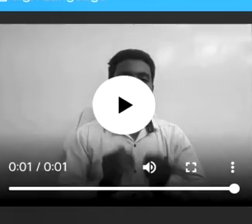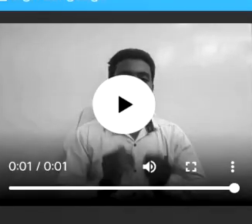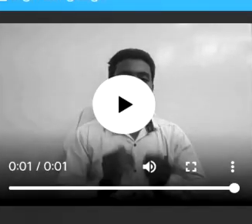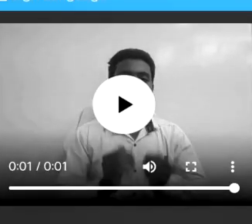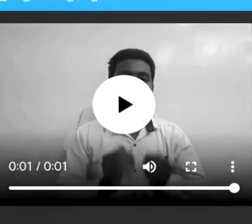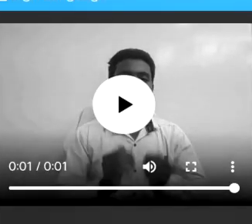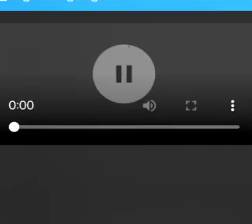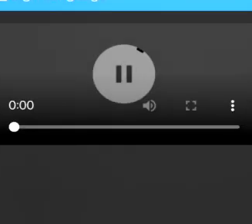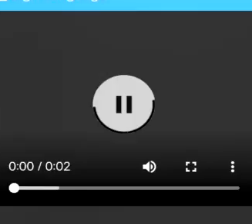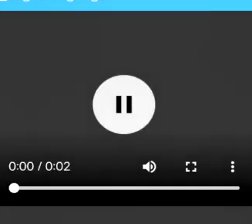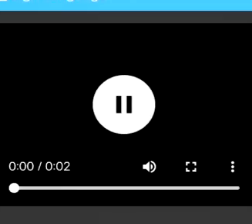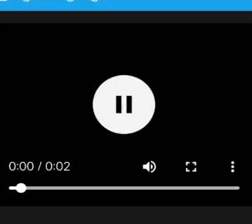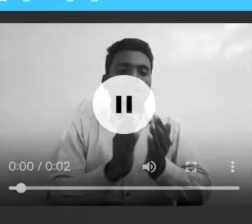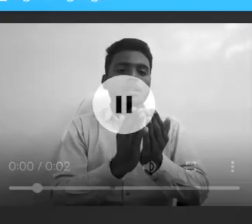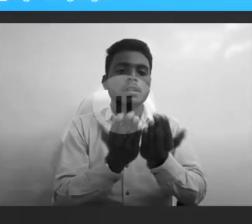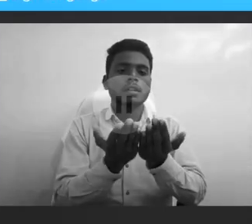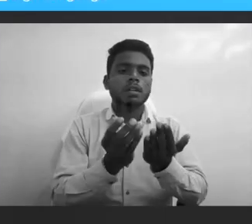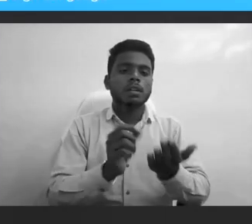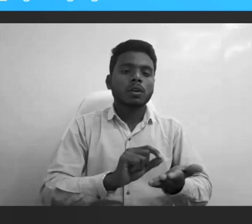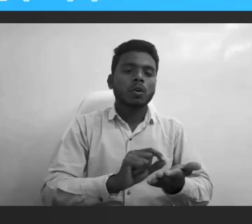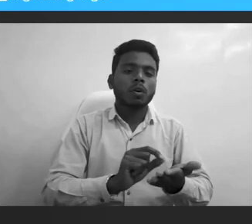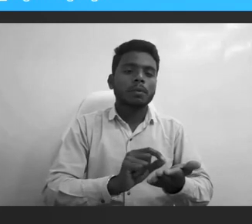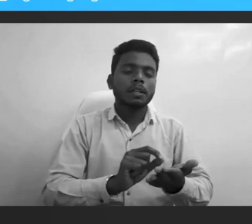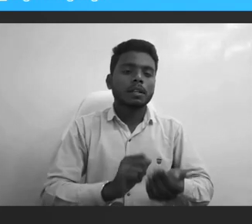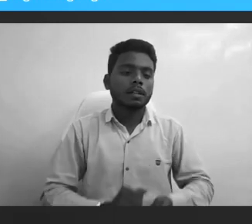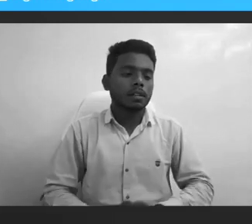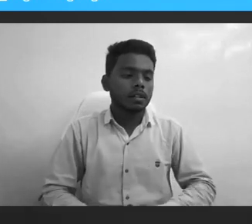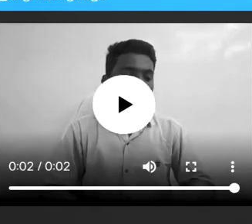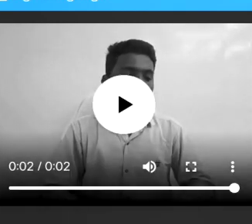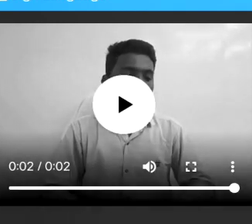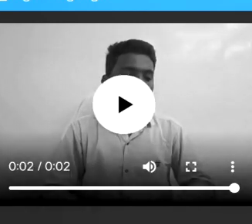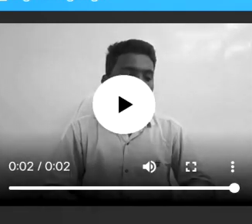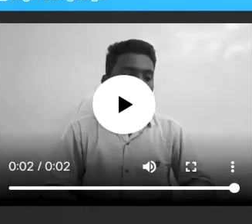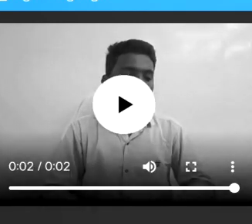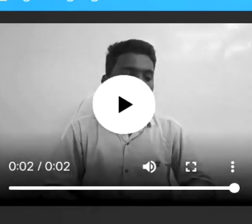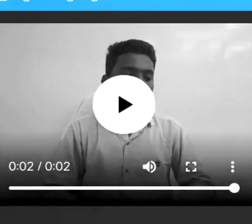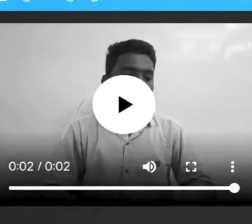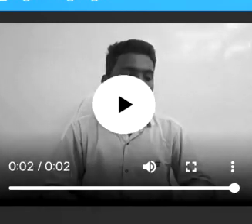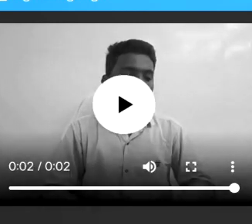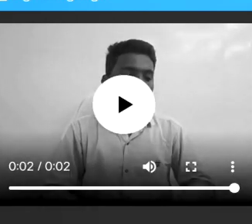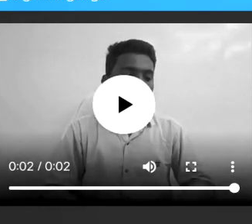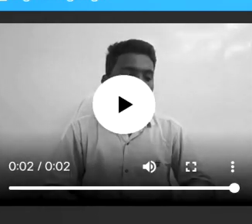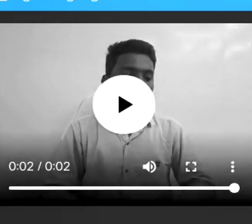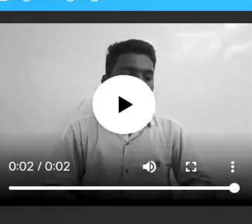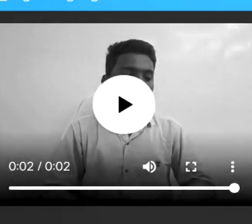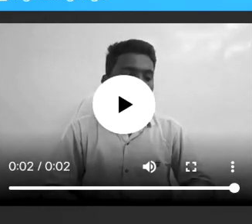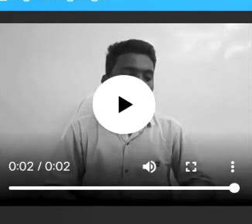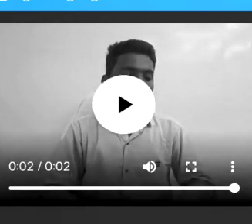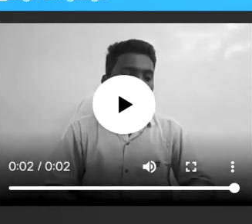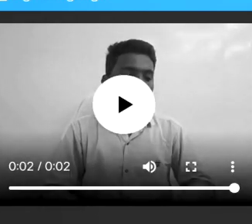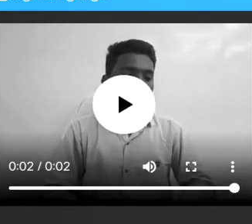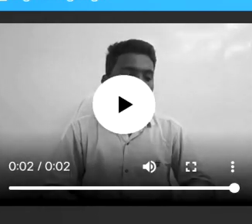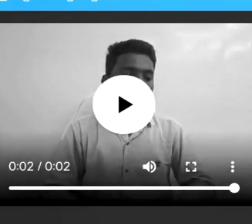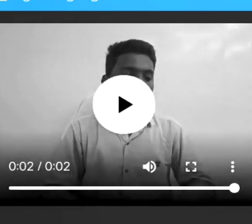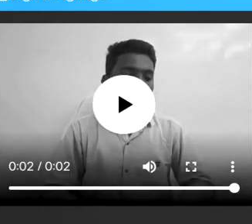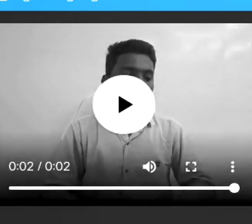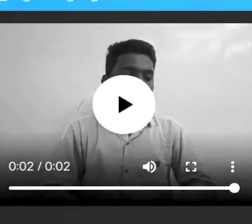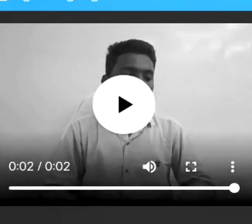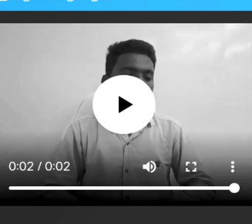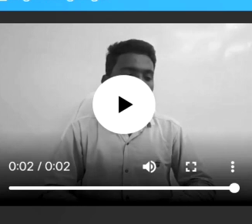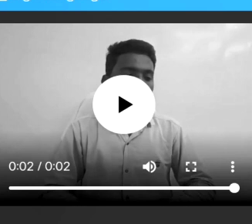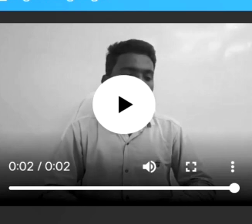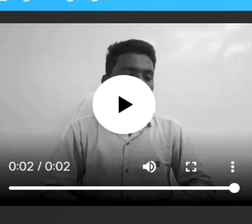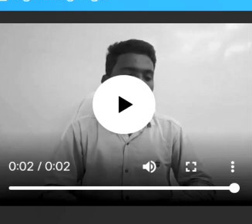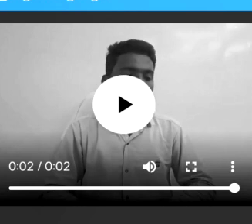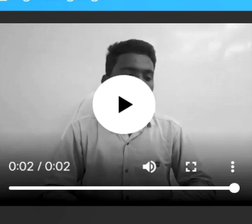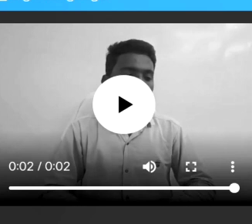कॉपी आ गया। और कन्वर्ट बटन मैंने जैसे प्रेस किया तो ये दिखाएगा कि कॉपी किस प्रकार से इशारा किया जाता है। तो ये तो हो गए छोटे संकेत, एक एक अक्षर के संकेत,